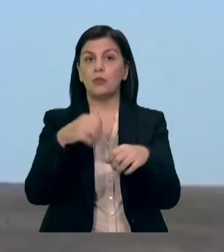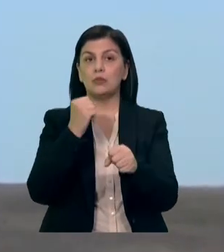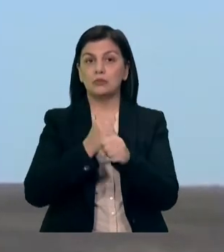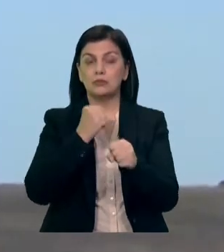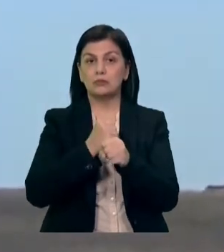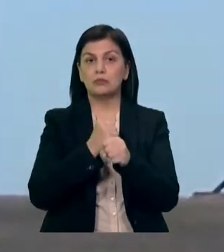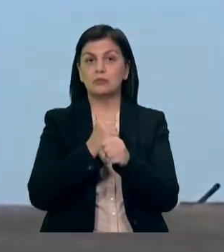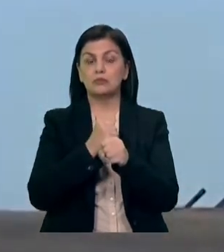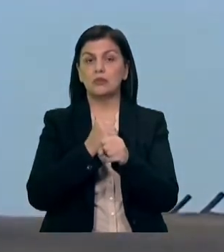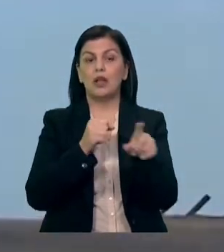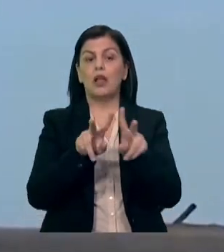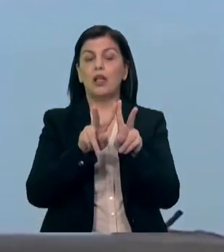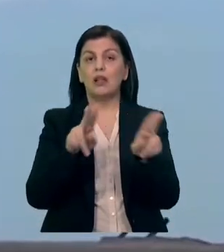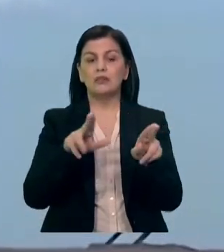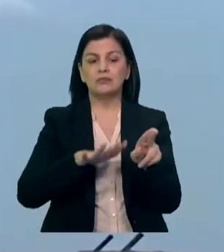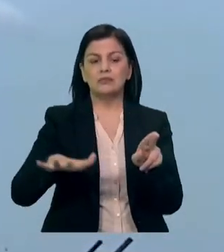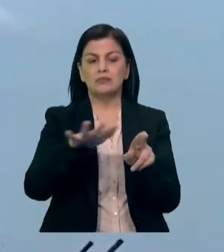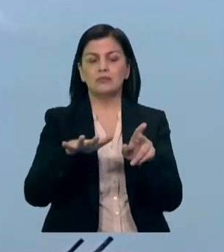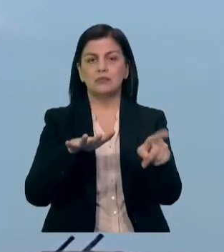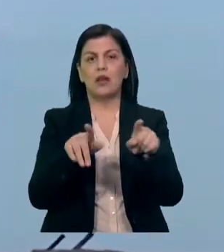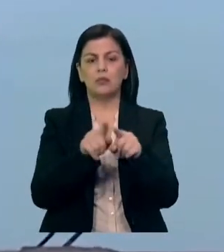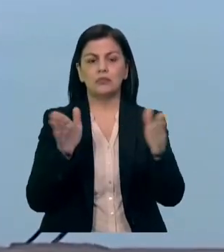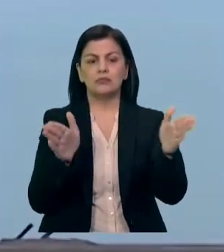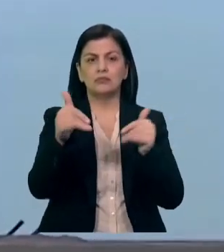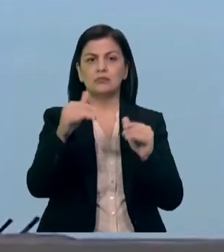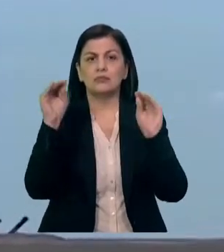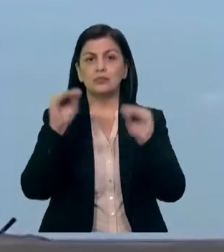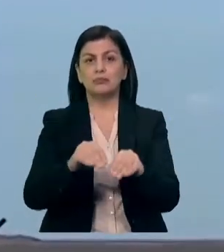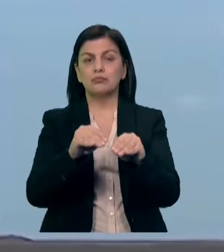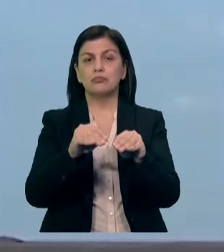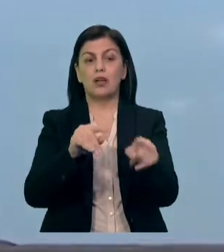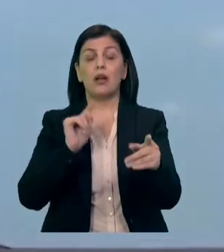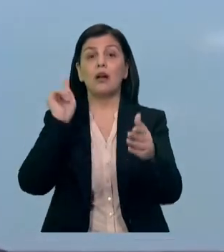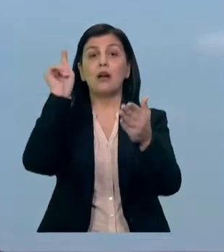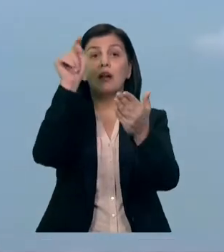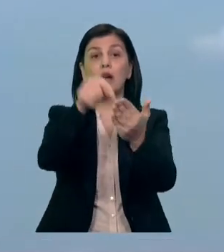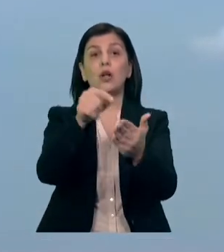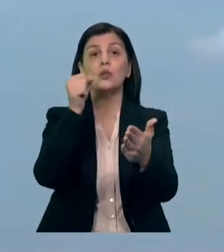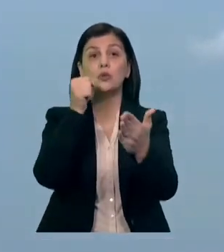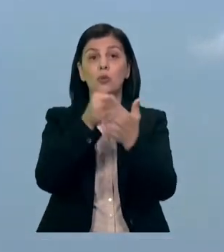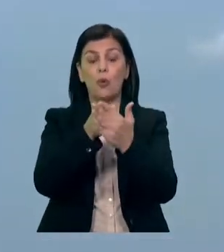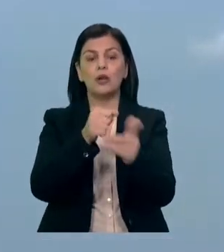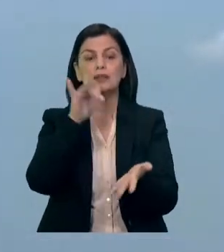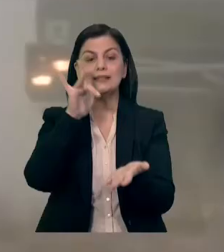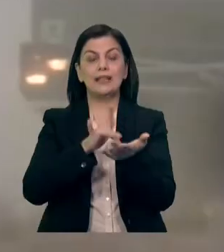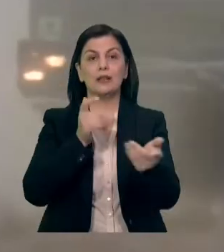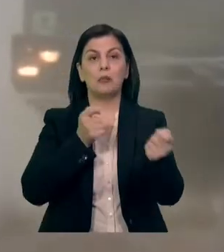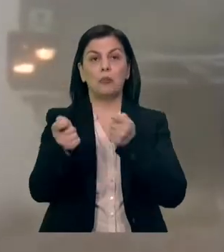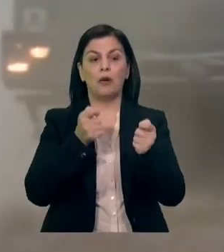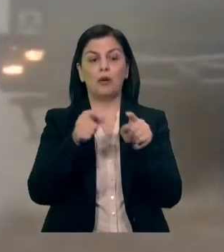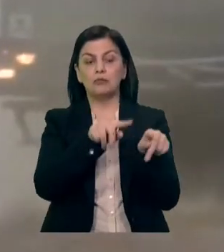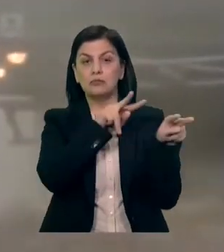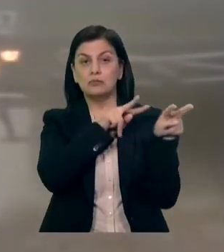eyni şaxtada quraşdırıldığı yeganə kompleksdir. Raket hədəfə çatana qədər komanda mərkəzindən idarə olunur.